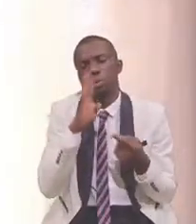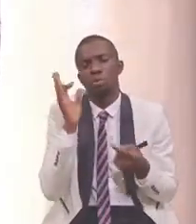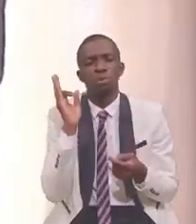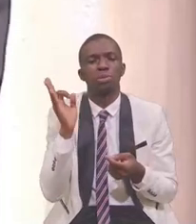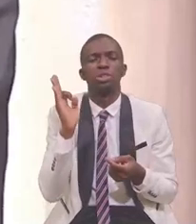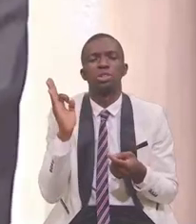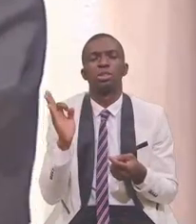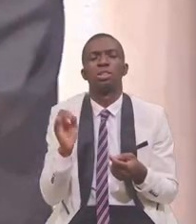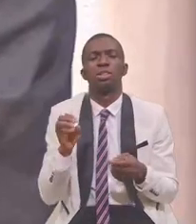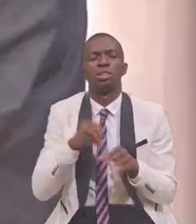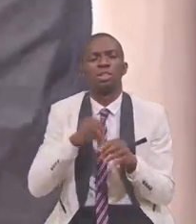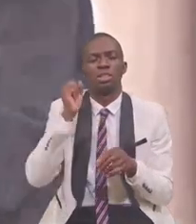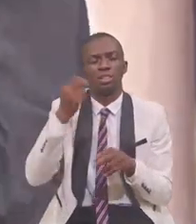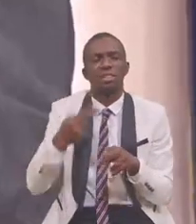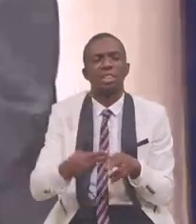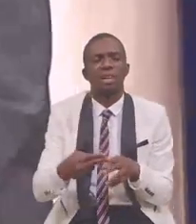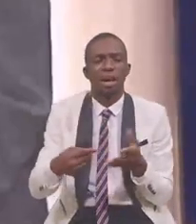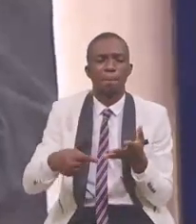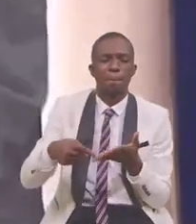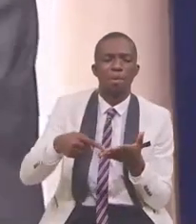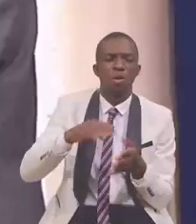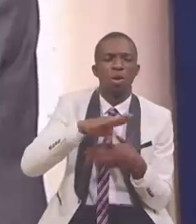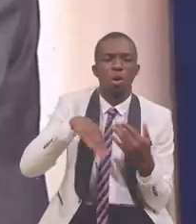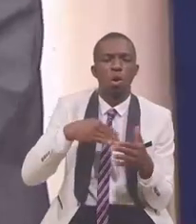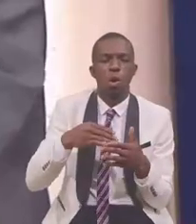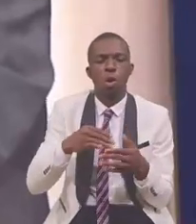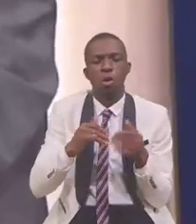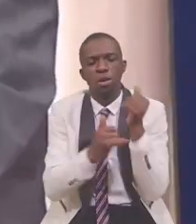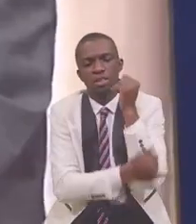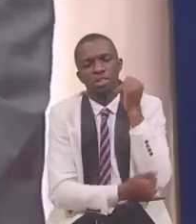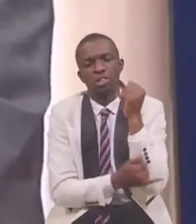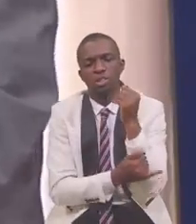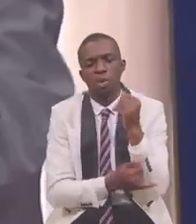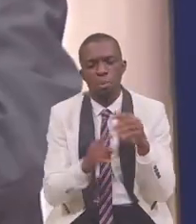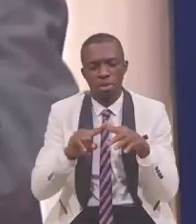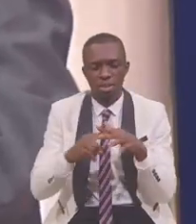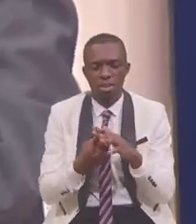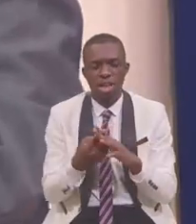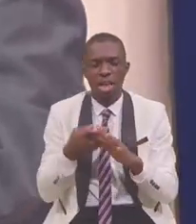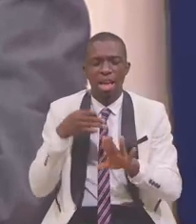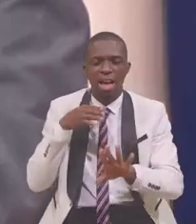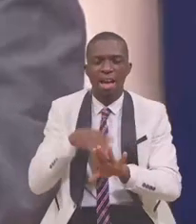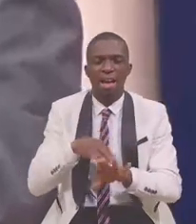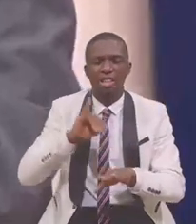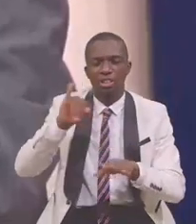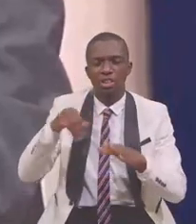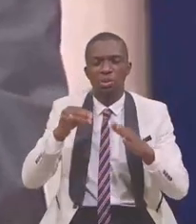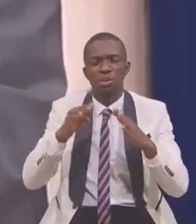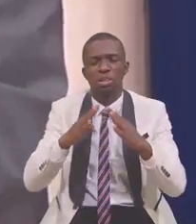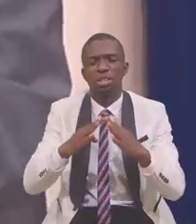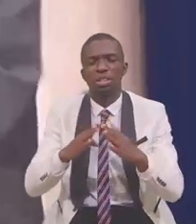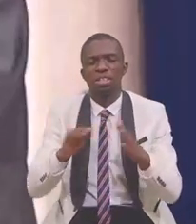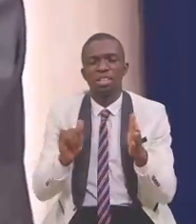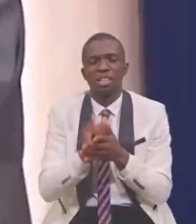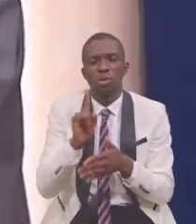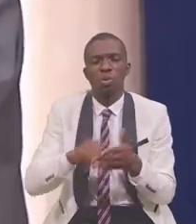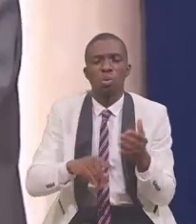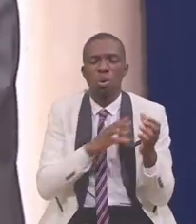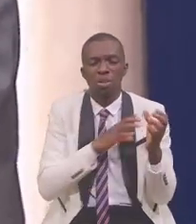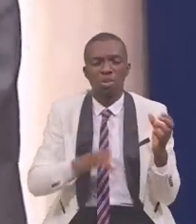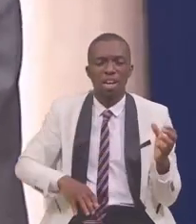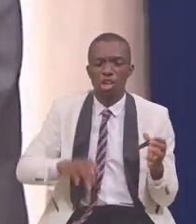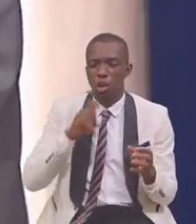à toutes les nations, à commencer par Jérusalem. C'est ce qu'il a commandé, c'est ce que nous allons faire. Est-ce que vous allez le